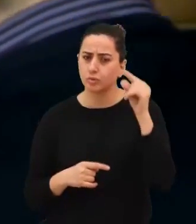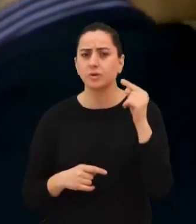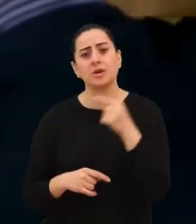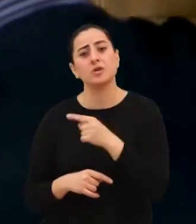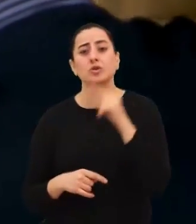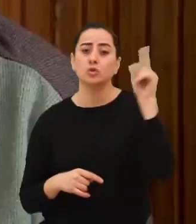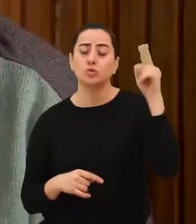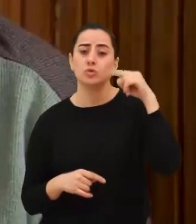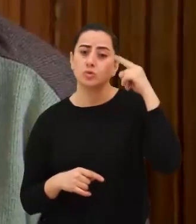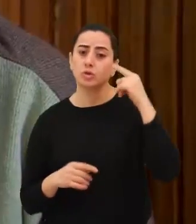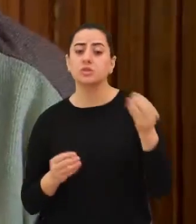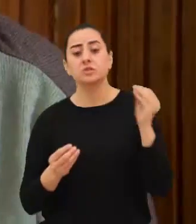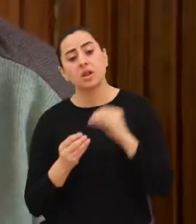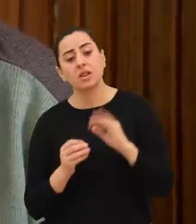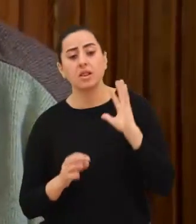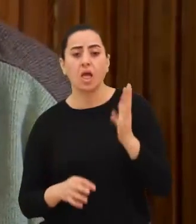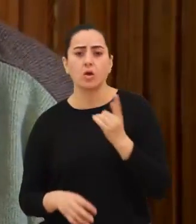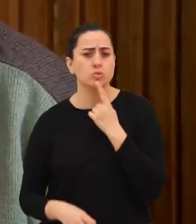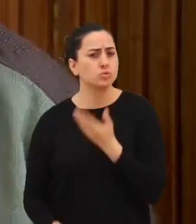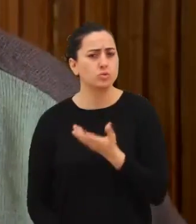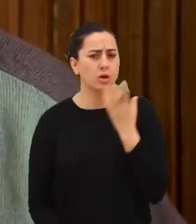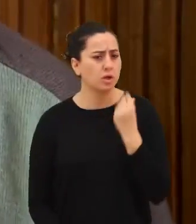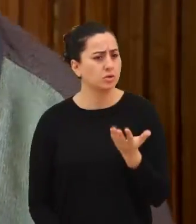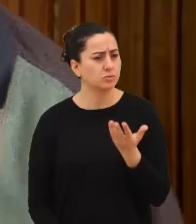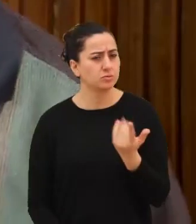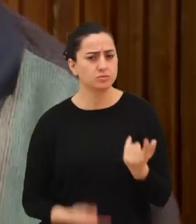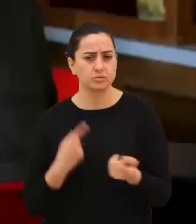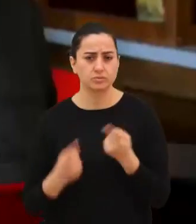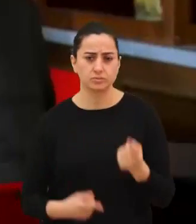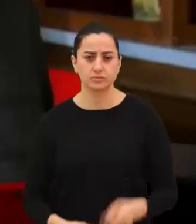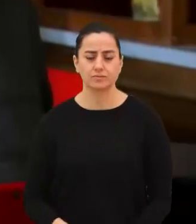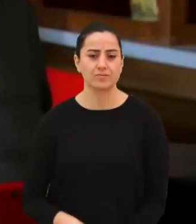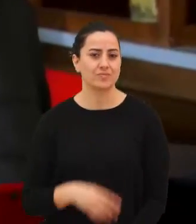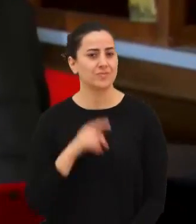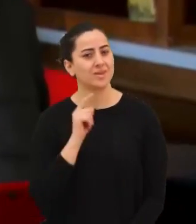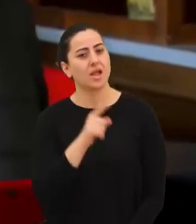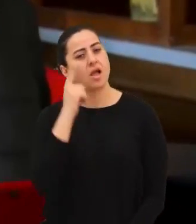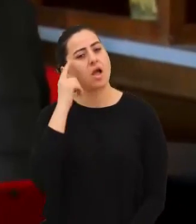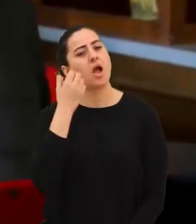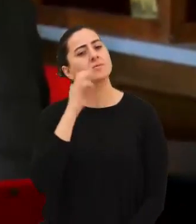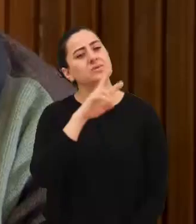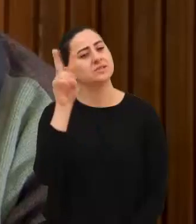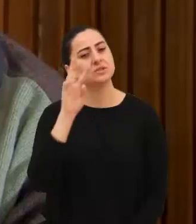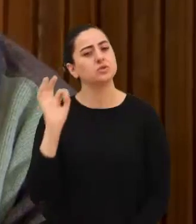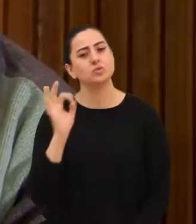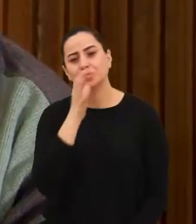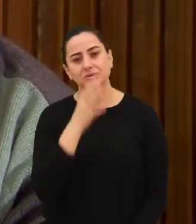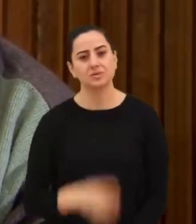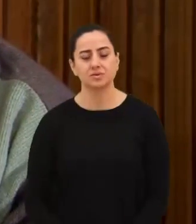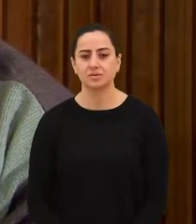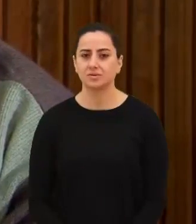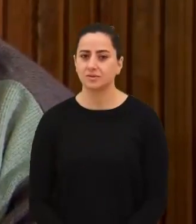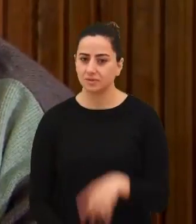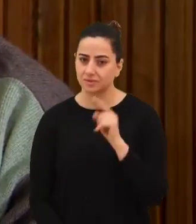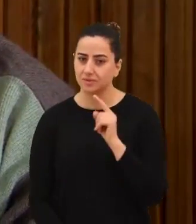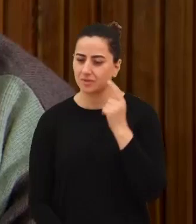diyor ki Riyam Hanım kıllandıracak laflar söyle diyor bana ya. Olacak iş değil yani. Senin aklın ermez Şükrü abi öyle işlere. Ha. Senin